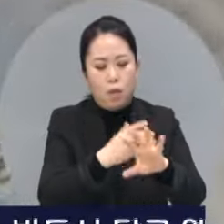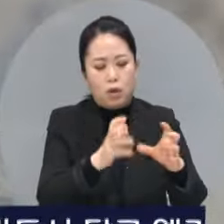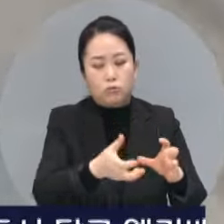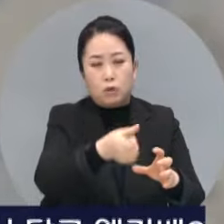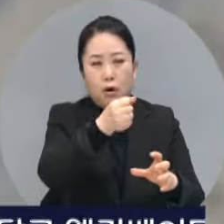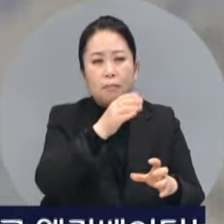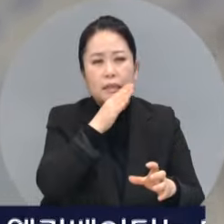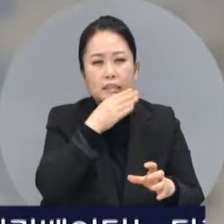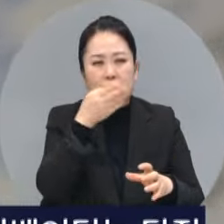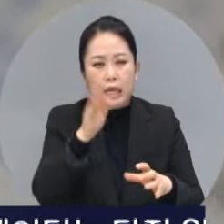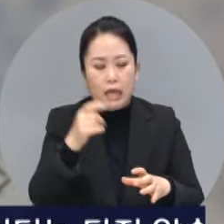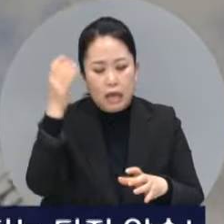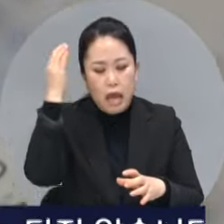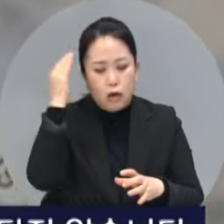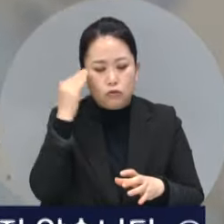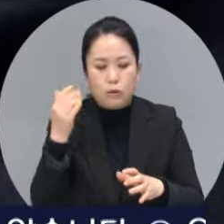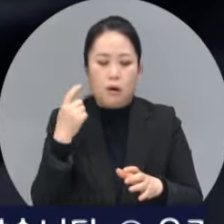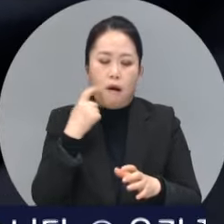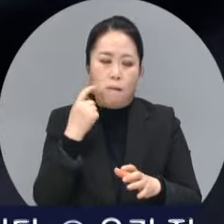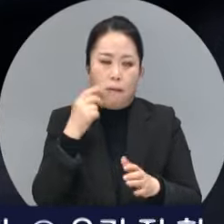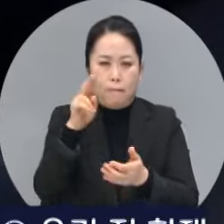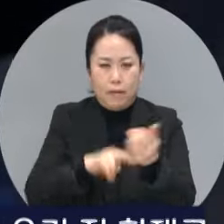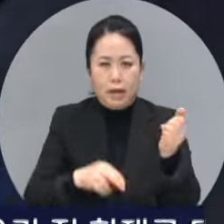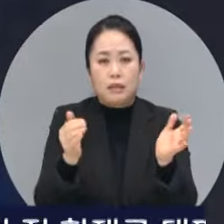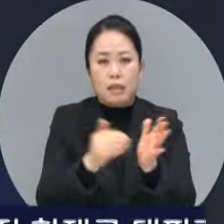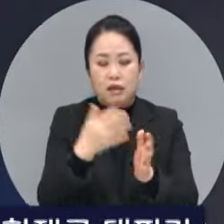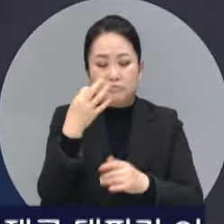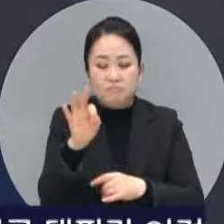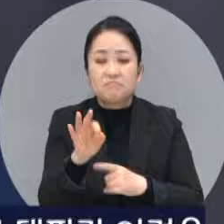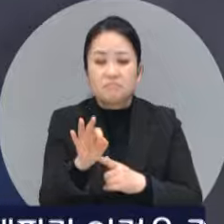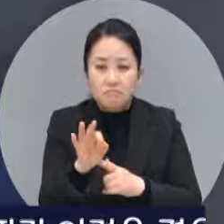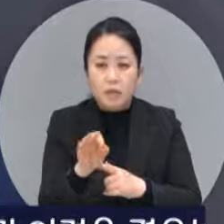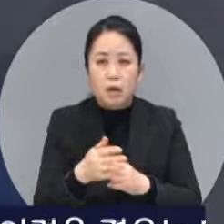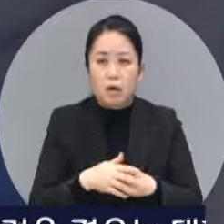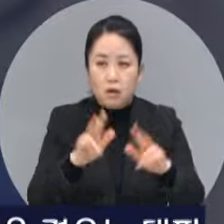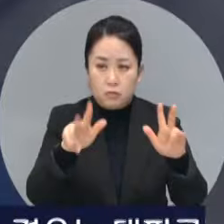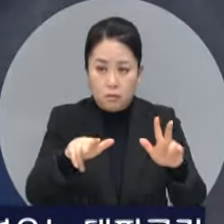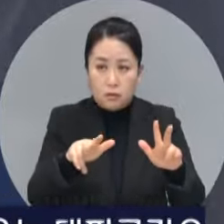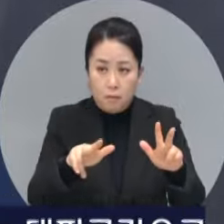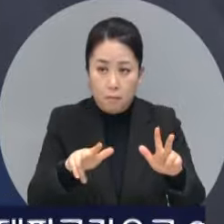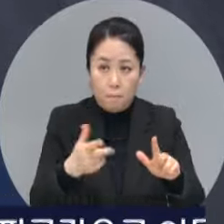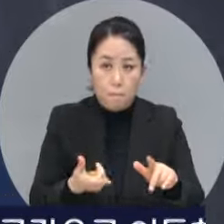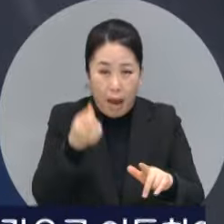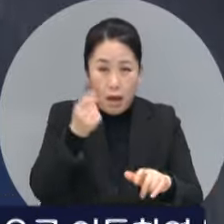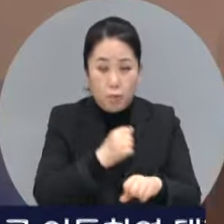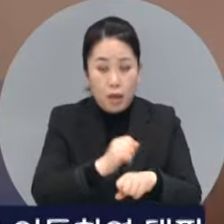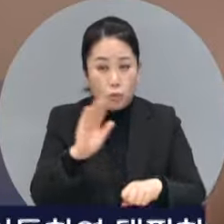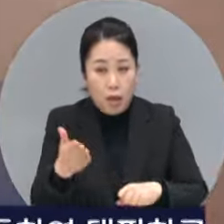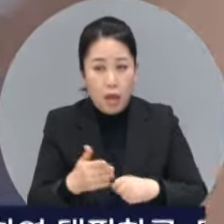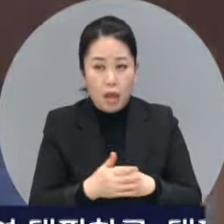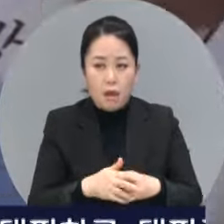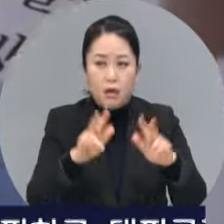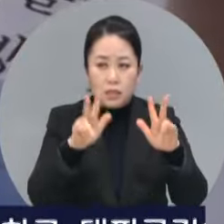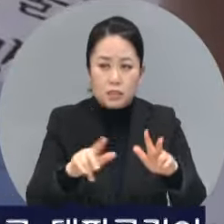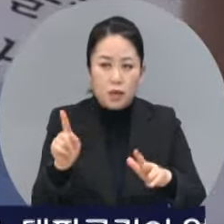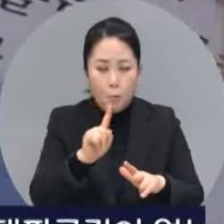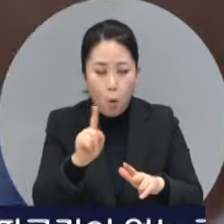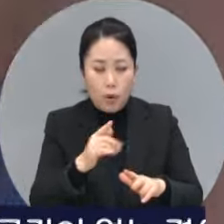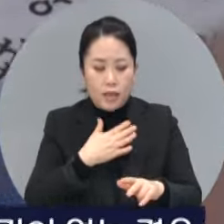판 사실을 인정합니다. 사장님, 내가 지금 다 내야 됩니다. 내가 어떠한 부분을